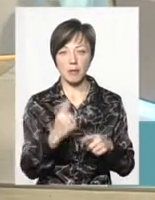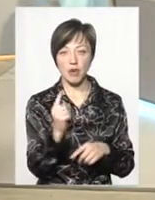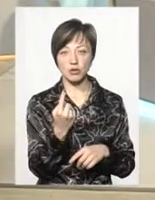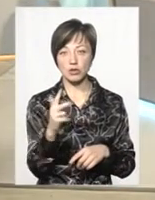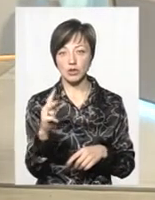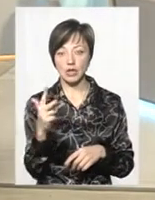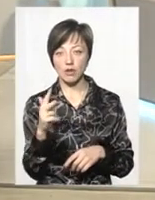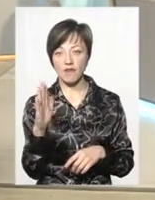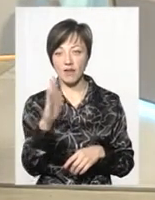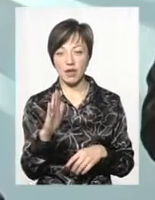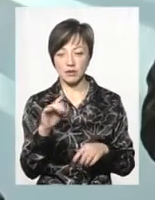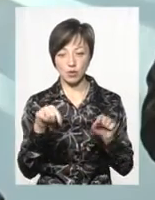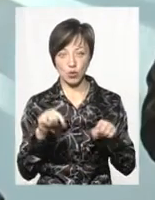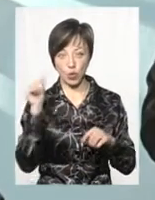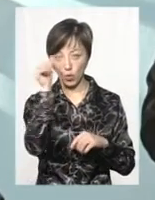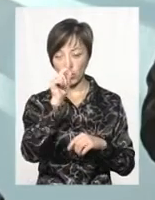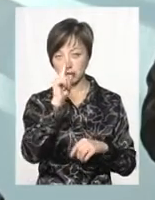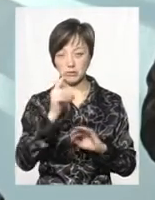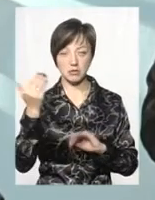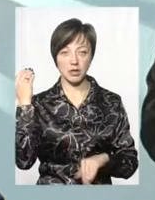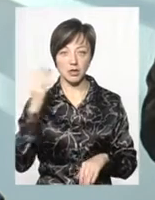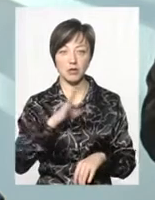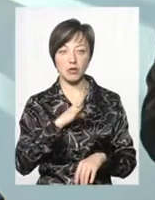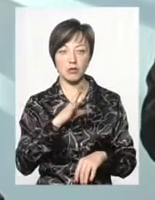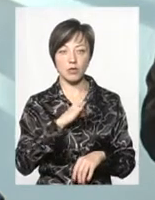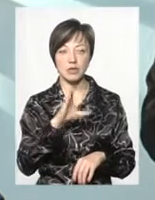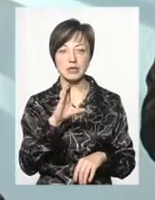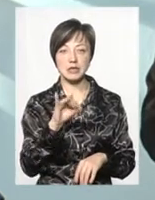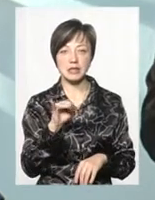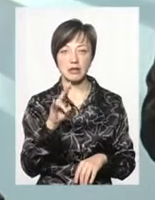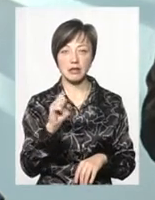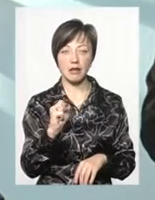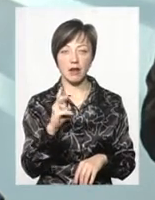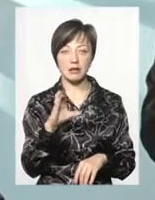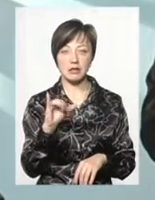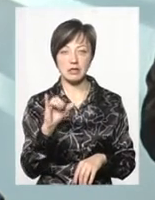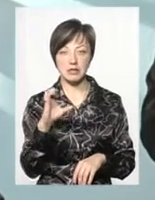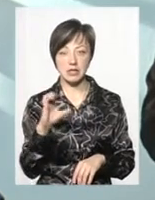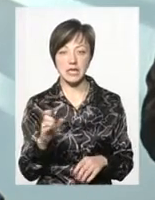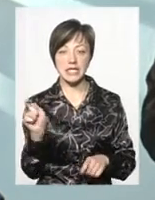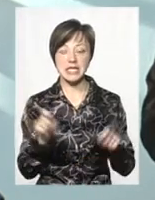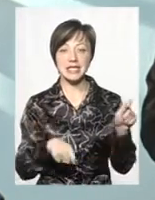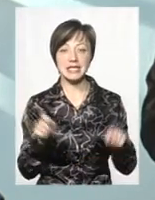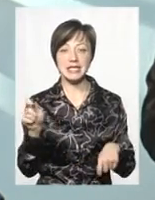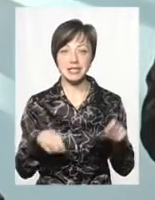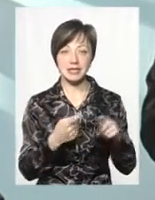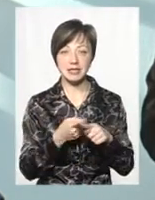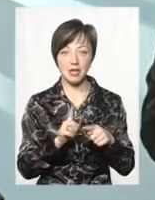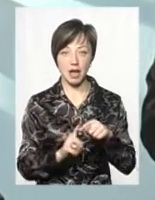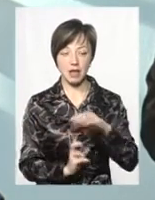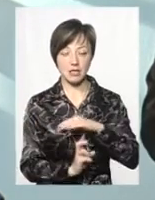буквально місяць назад з чимось, проходив синаксис так званий, тобто з'їзд архієреїв цієї